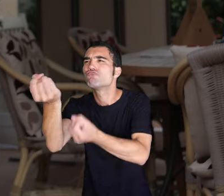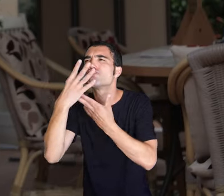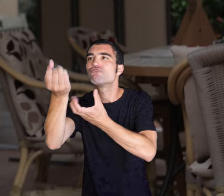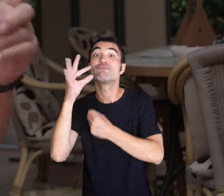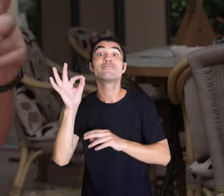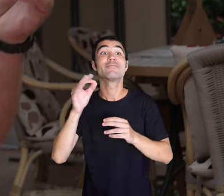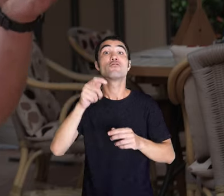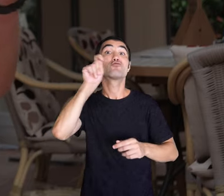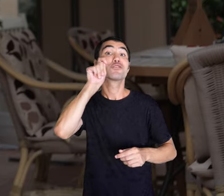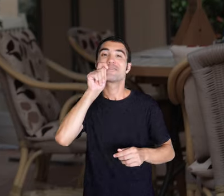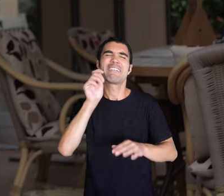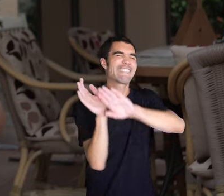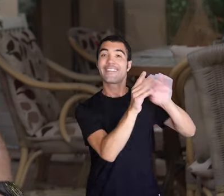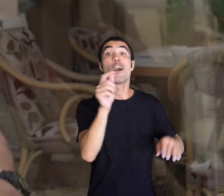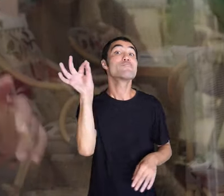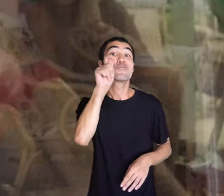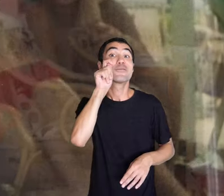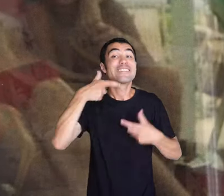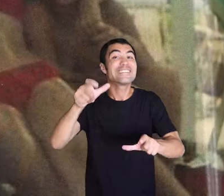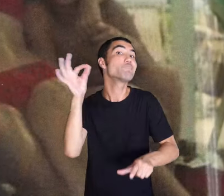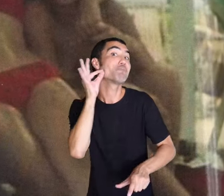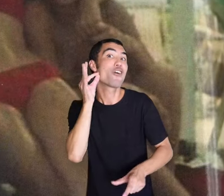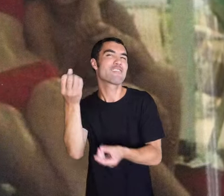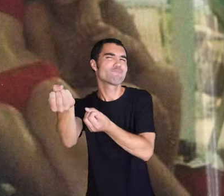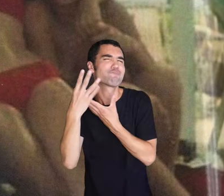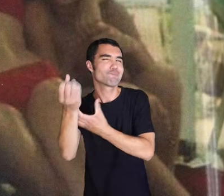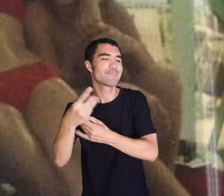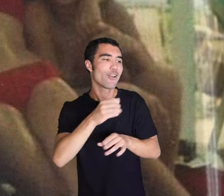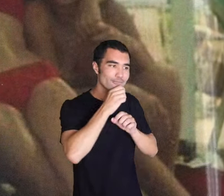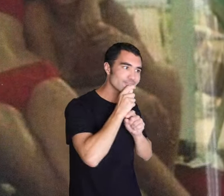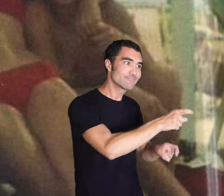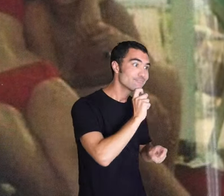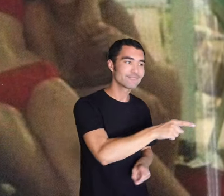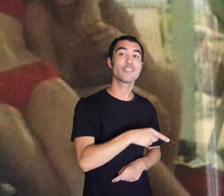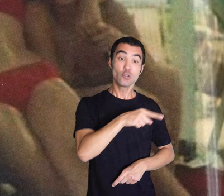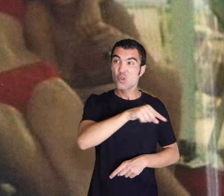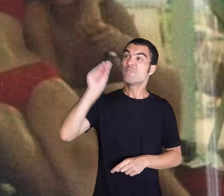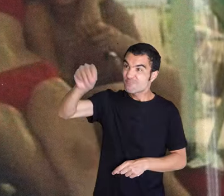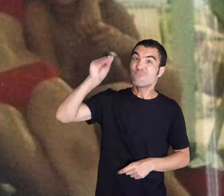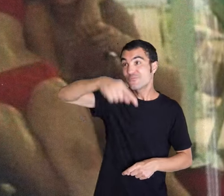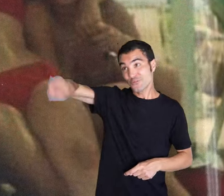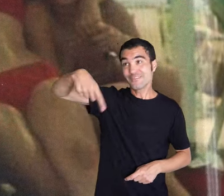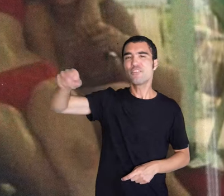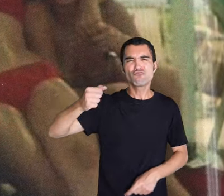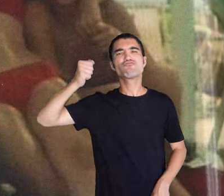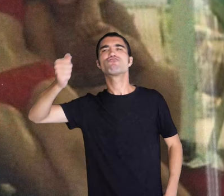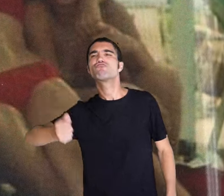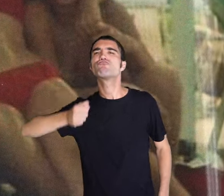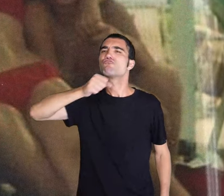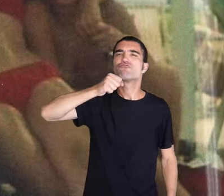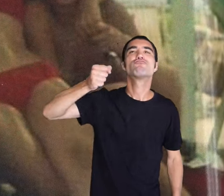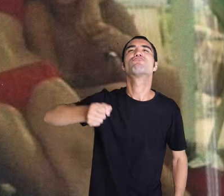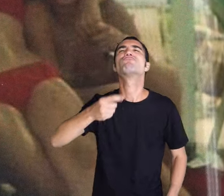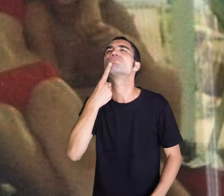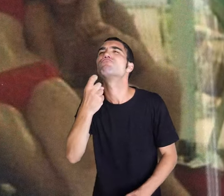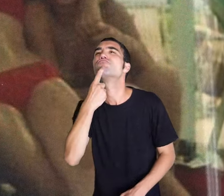millor dit, les al·lotes, no dones, les al·lotes. I ell venia en Jaume i demà n'arriben tantes, al tanto. ya sabíamos la hora que